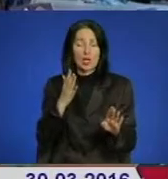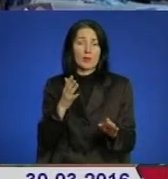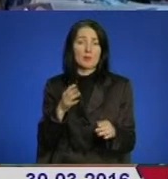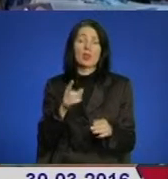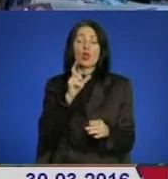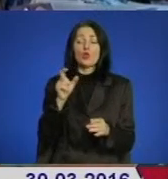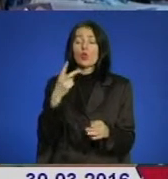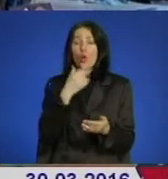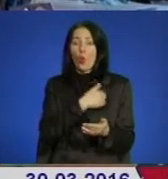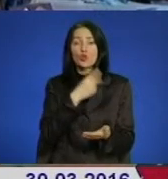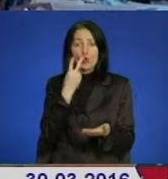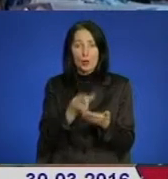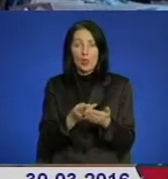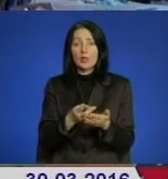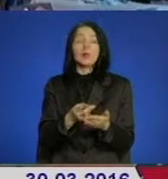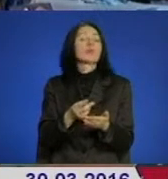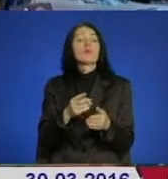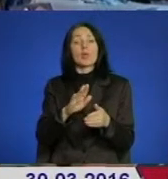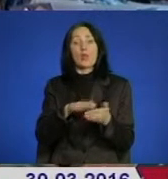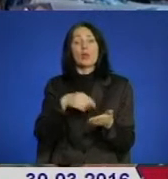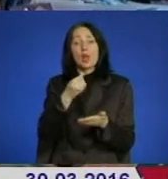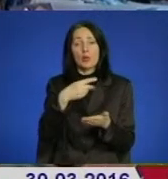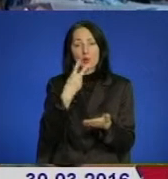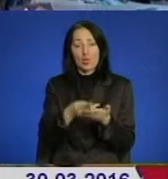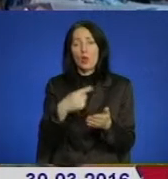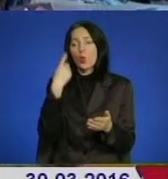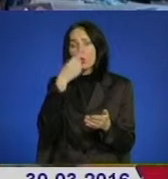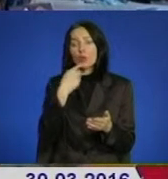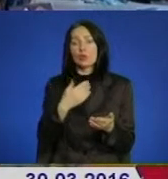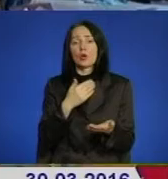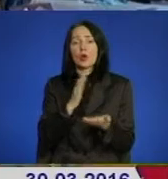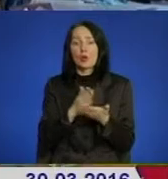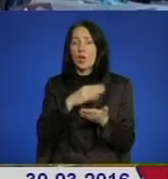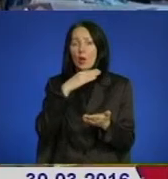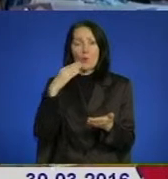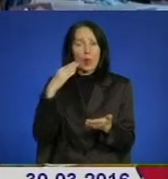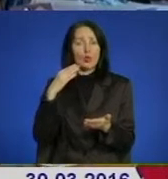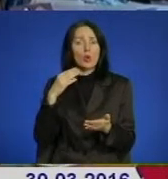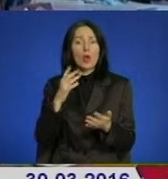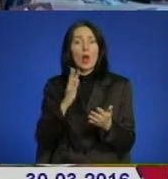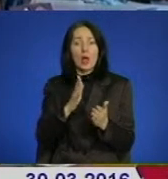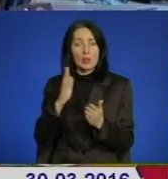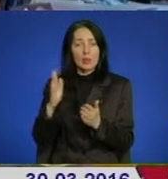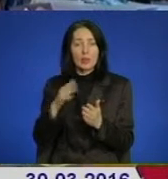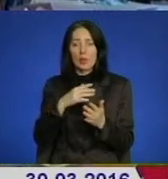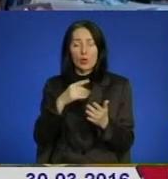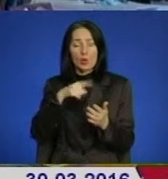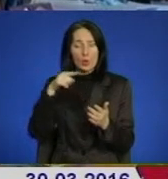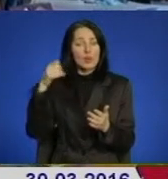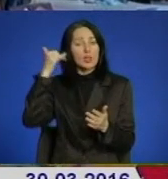подати показники лічильника особисто. Хоч ми запровадили багатоканальний телефон, по якому можна подзвонити і подати показник,